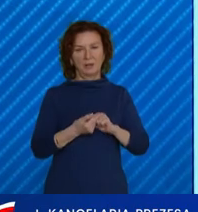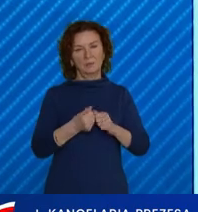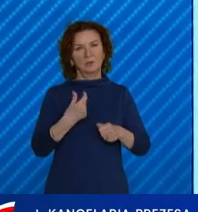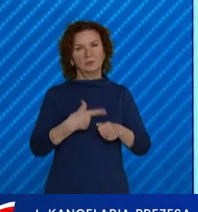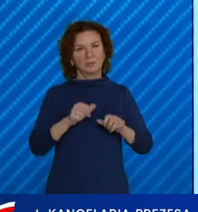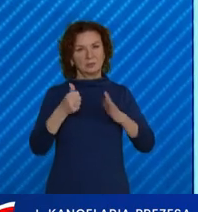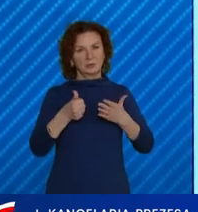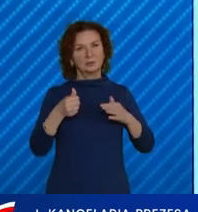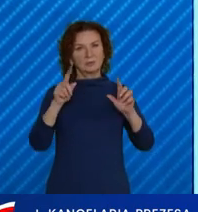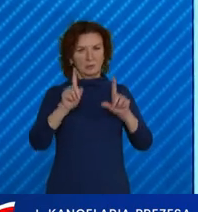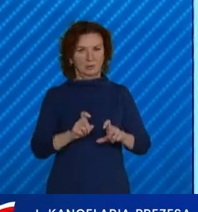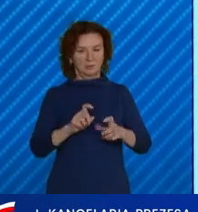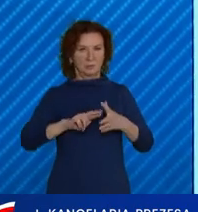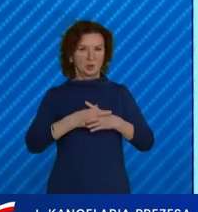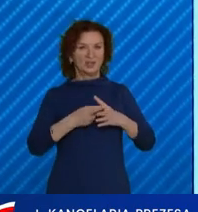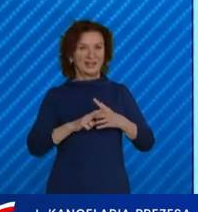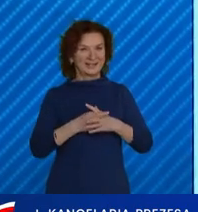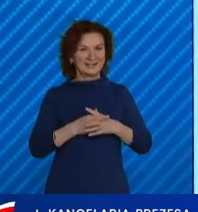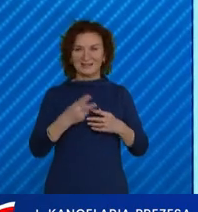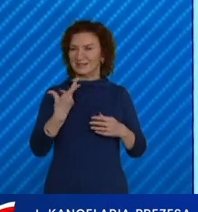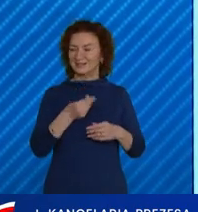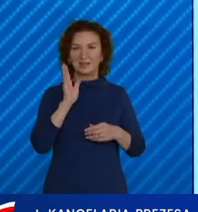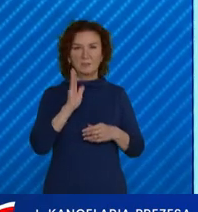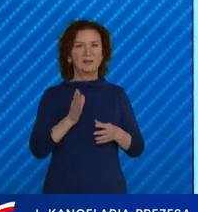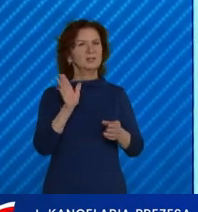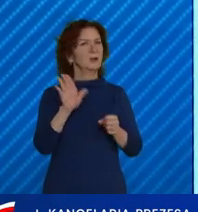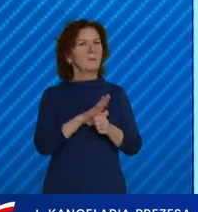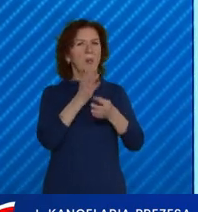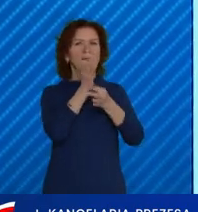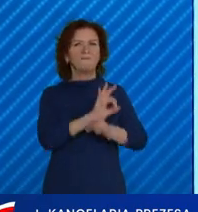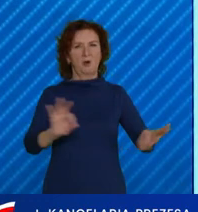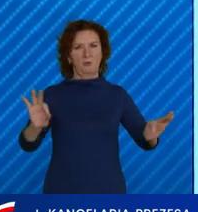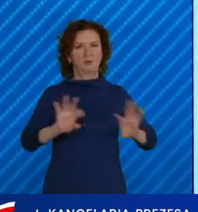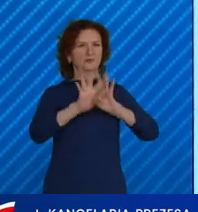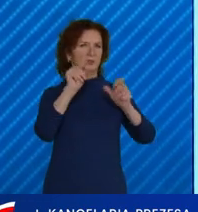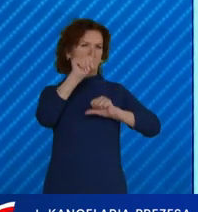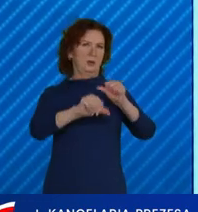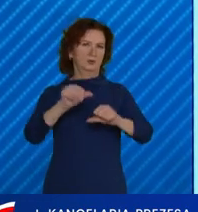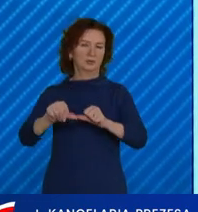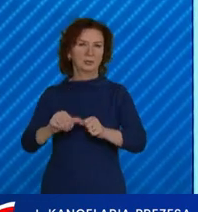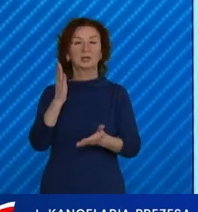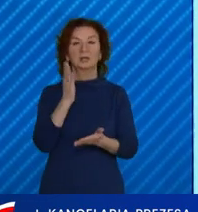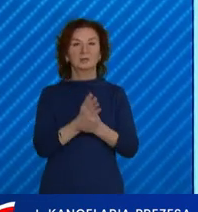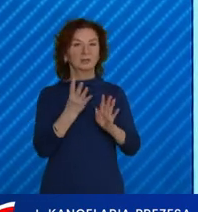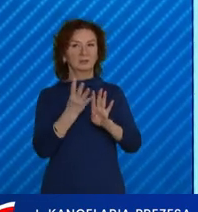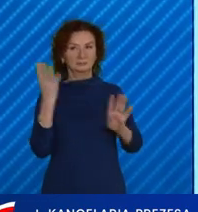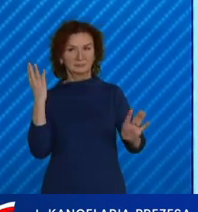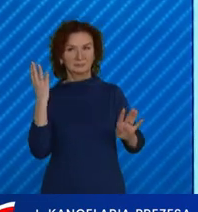rozpoczęłyby rejestrację. Tak? To nie będzie potem już pełne uwolnienie wszystkich roczników, tylko dalsze, tak jak w tym